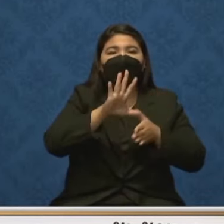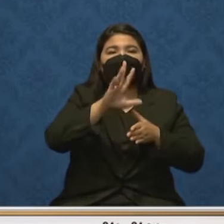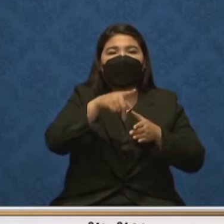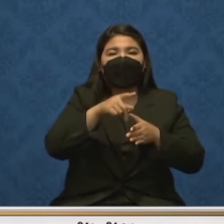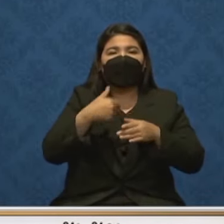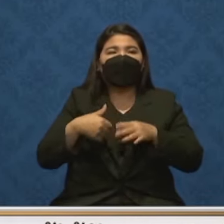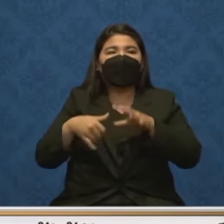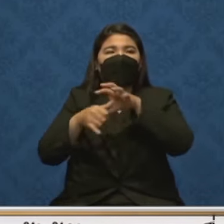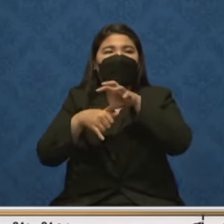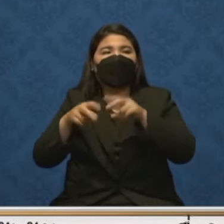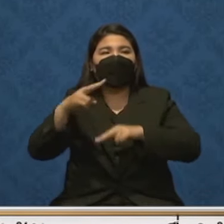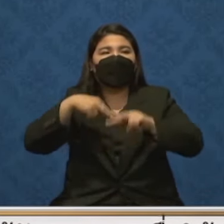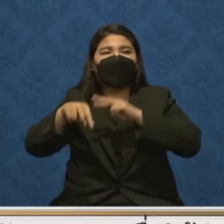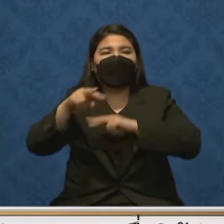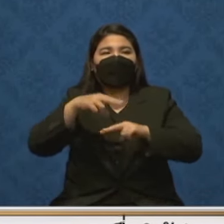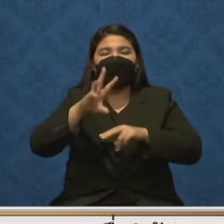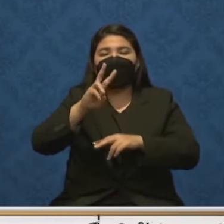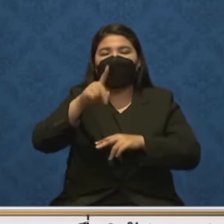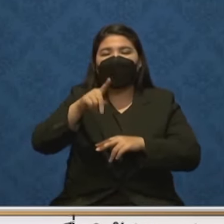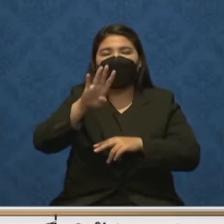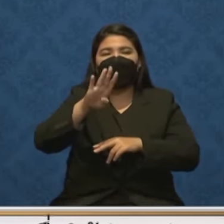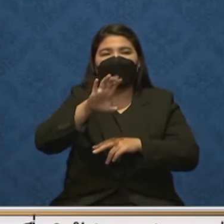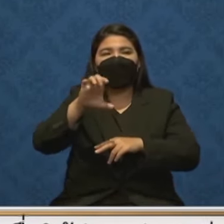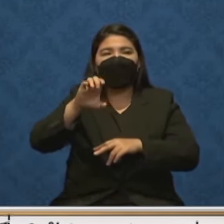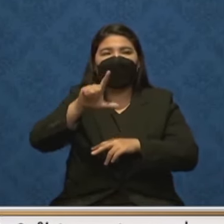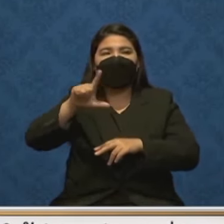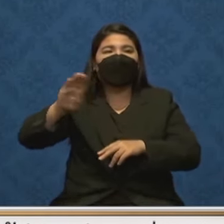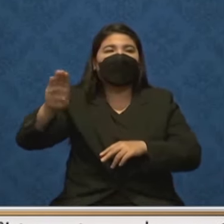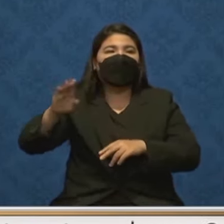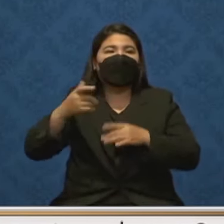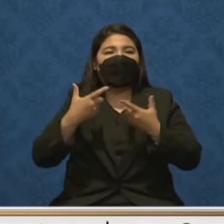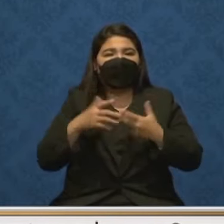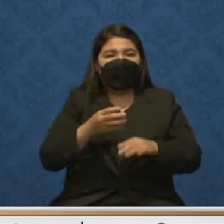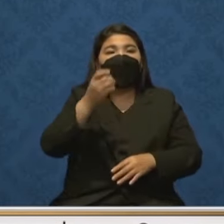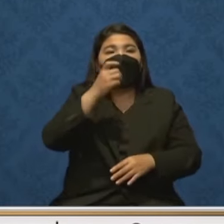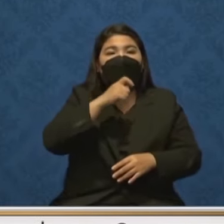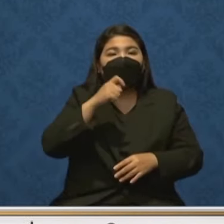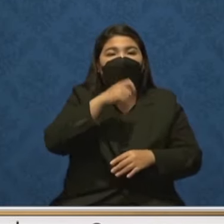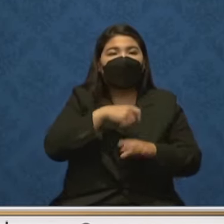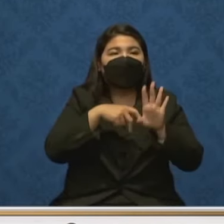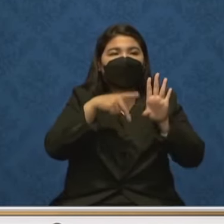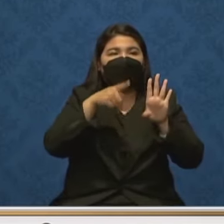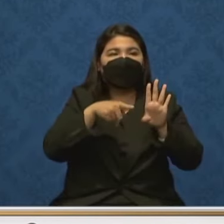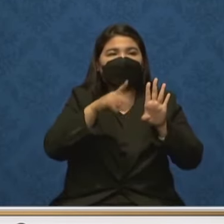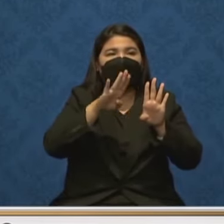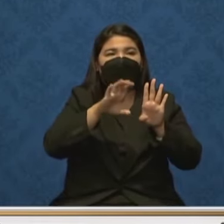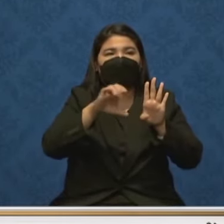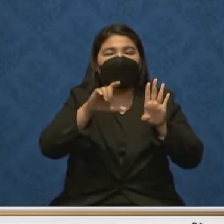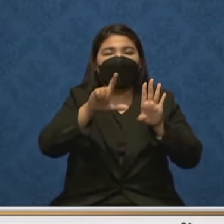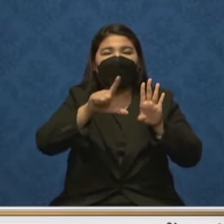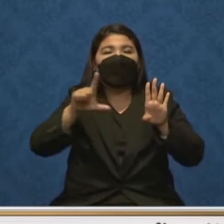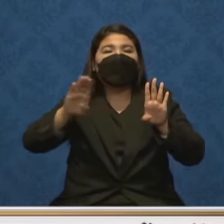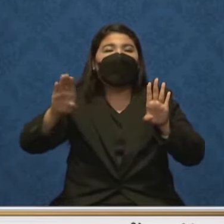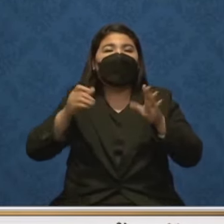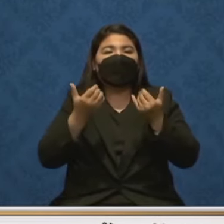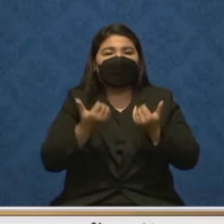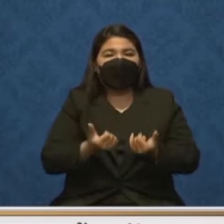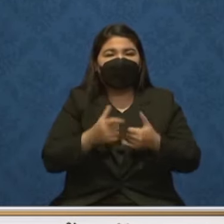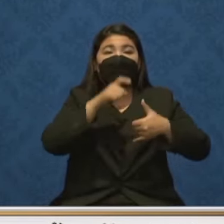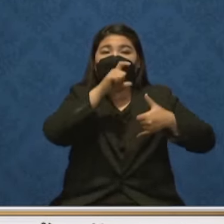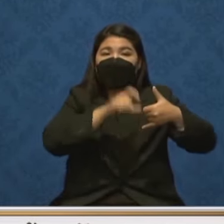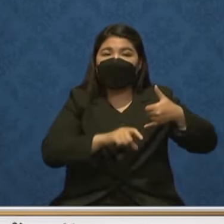ขัง 6พันล้านบาทในจำนวน 6พันล้านบาทนี้นะคะเป็นงบค่าอาหารถึงสี่พันสี่ร้อยล้านบาทตกผู้ต้องขัง